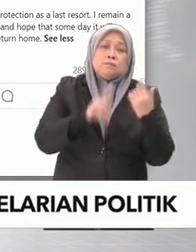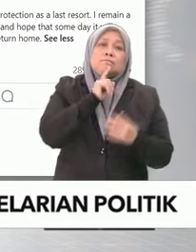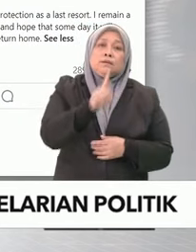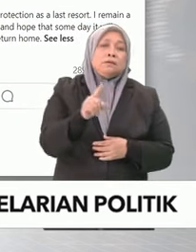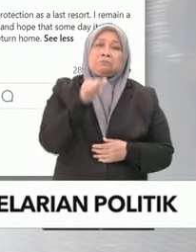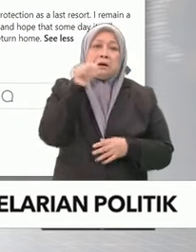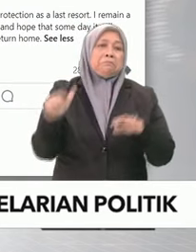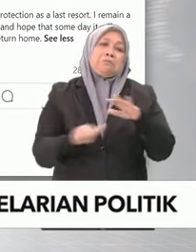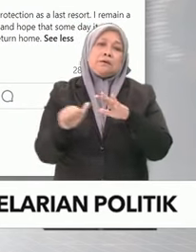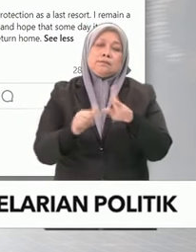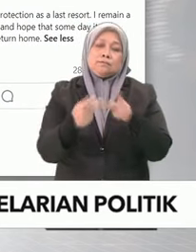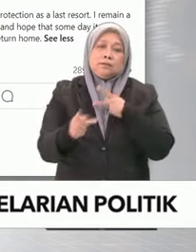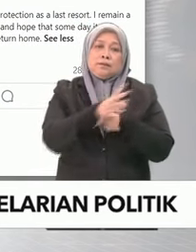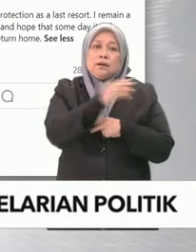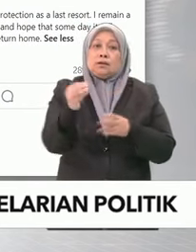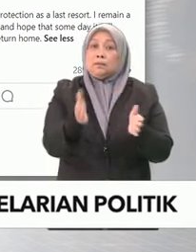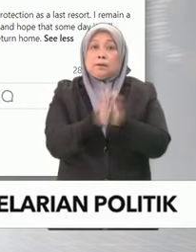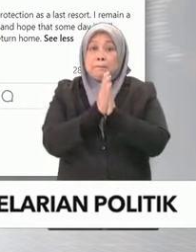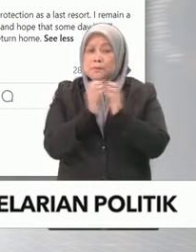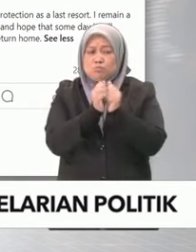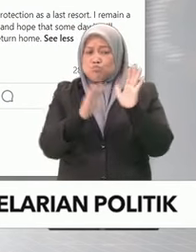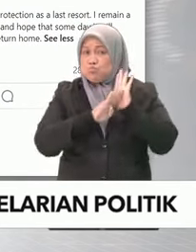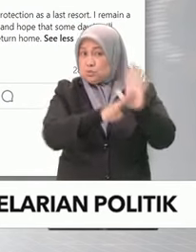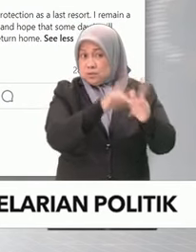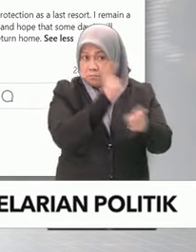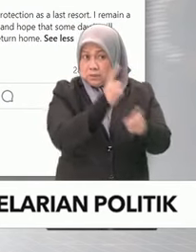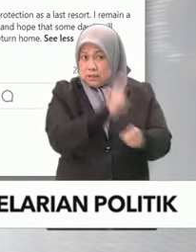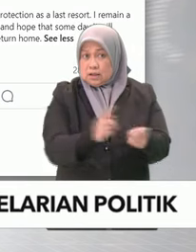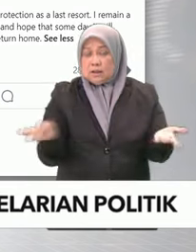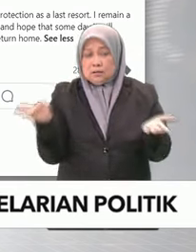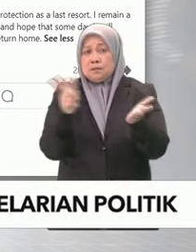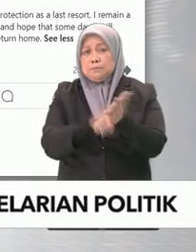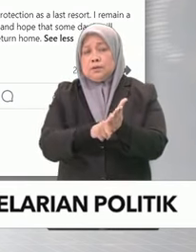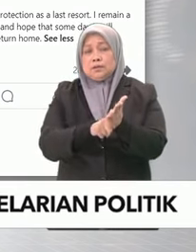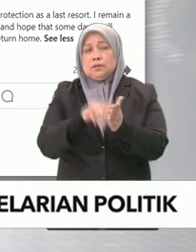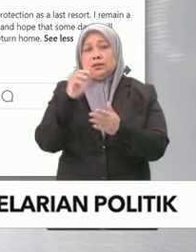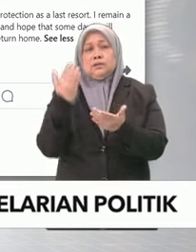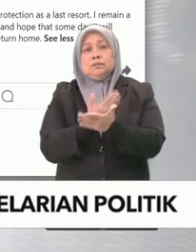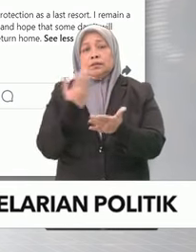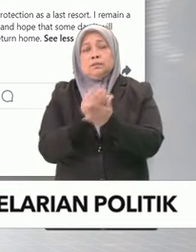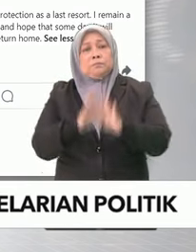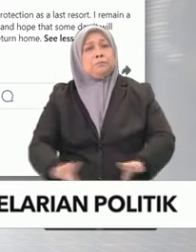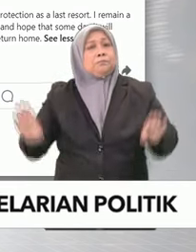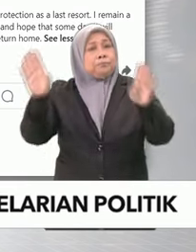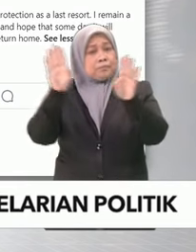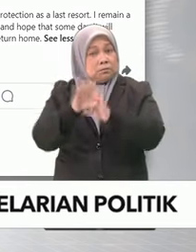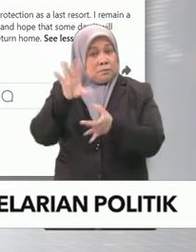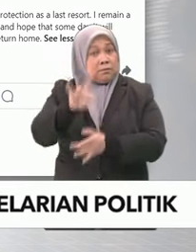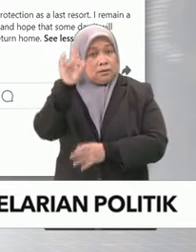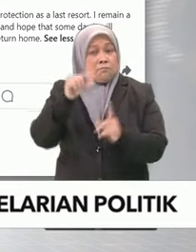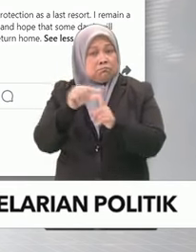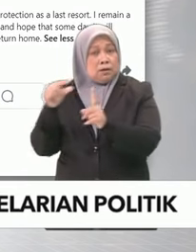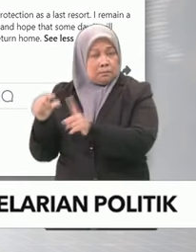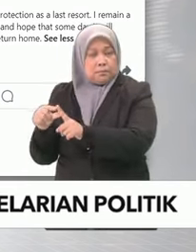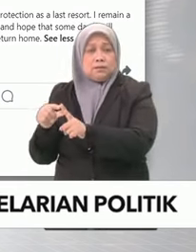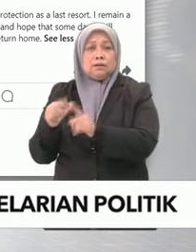tidak berasas selain dibuat tanpa bukti Kukuh lapor channel news Asia memetik jawapan yang diberikan kepada Akhbar